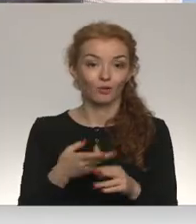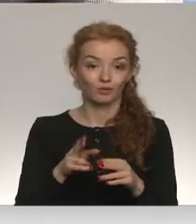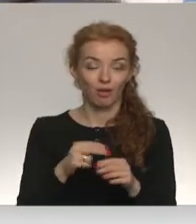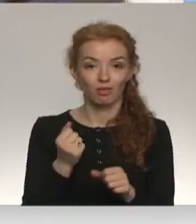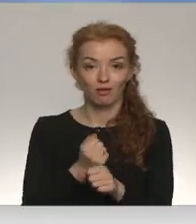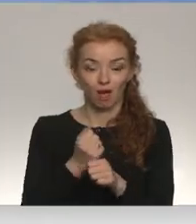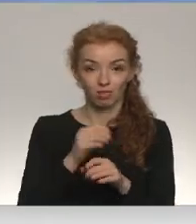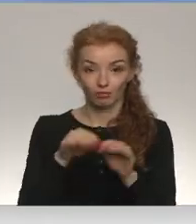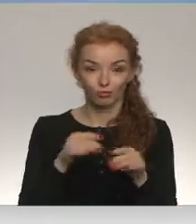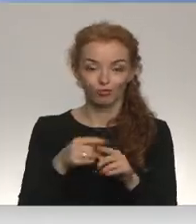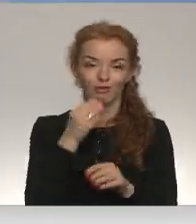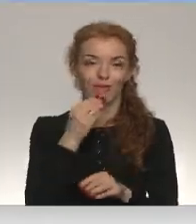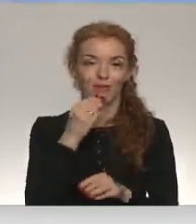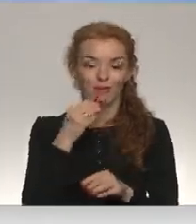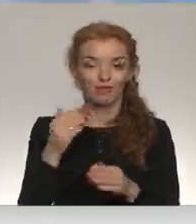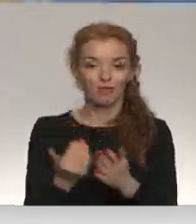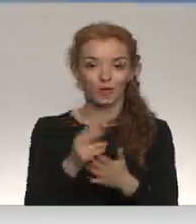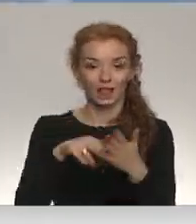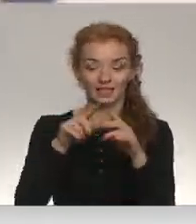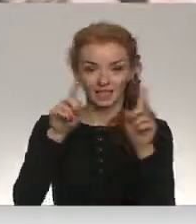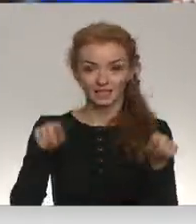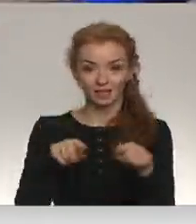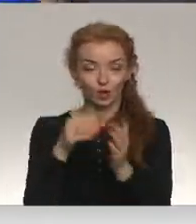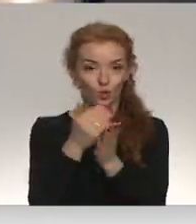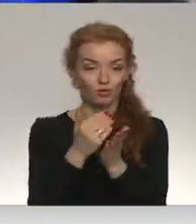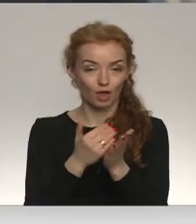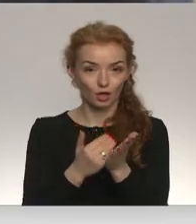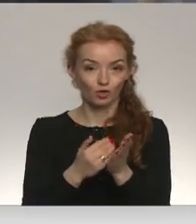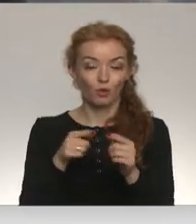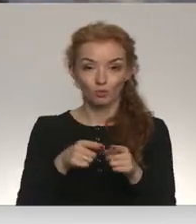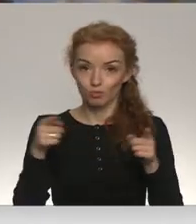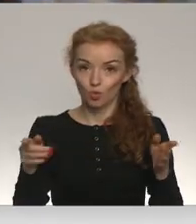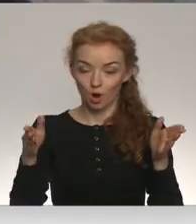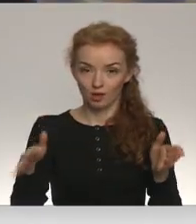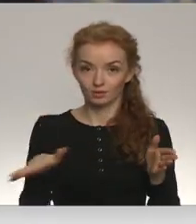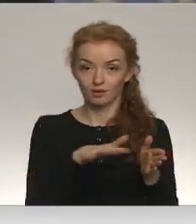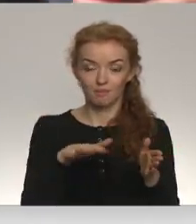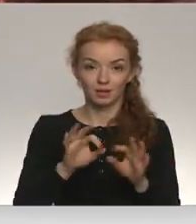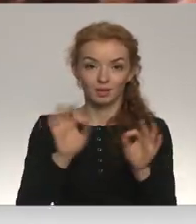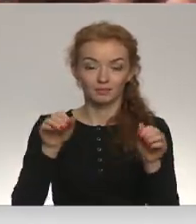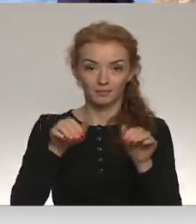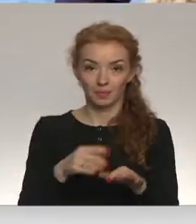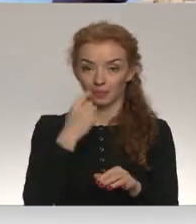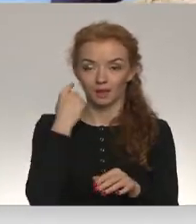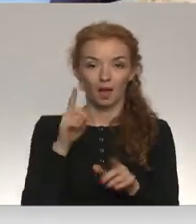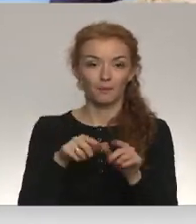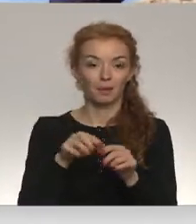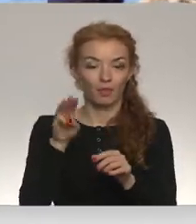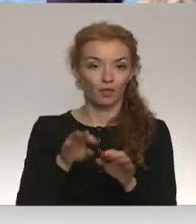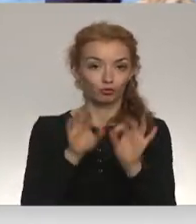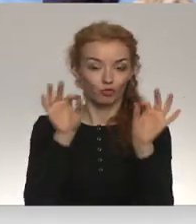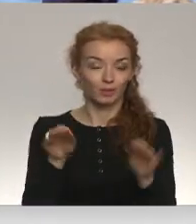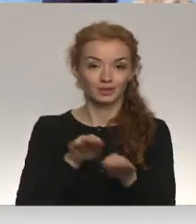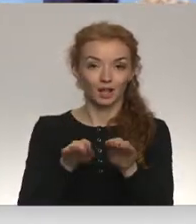gatavu un ēt. Jaunie licencētās makšķerēšanas noteikumi minētajā posmā spēkā stājušies aprīļa sākumā. Salīdzinot